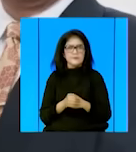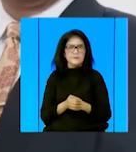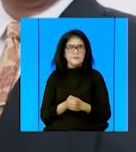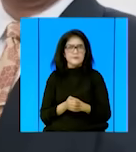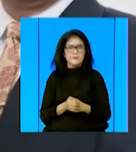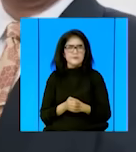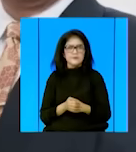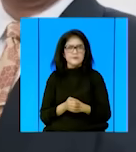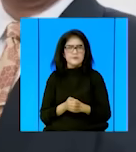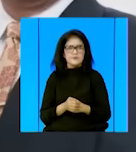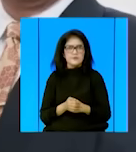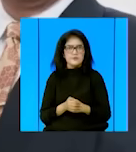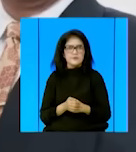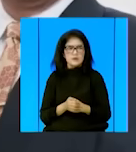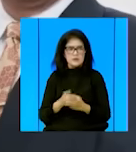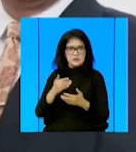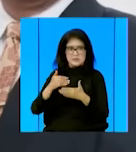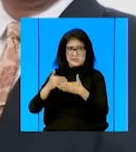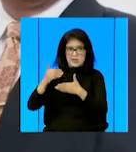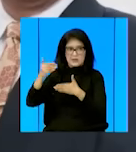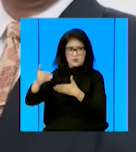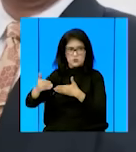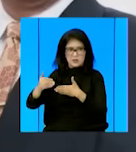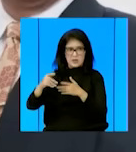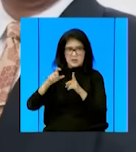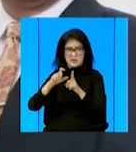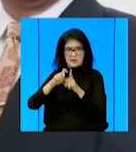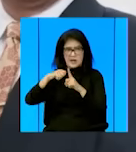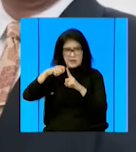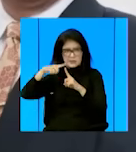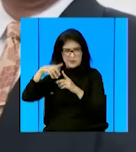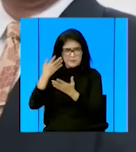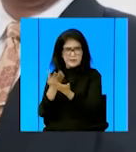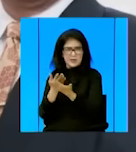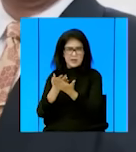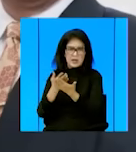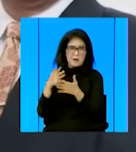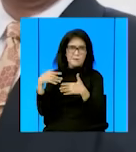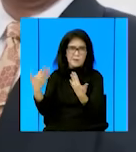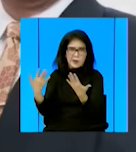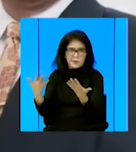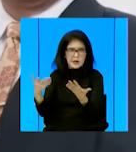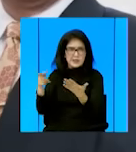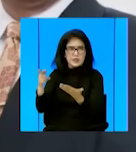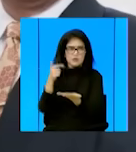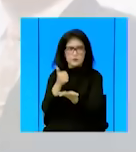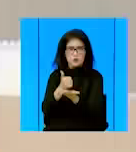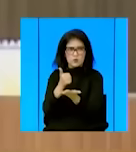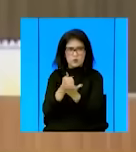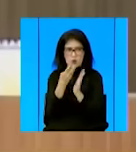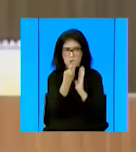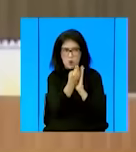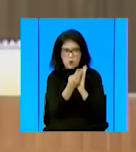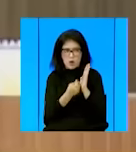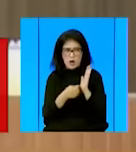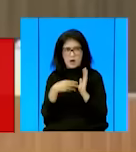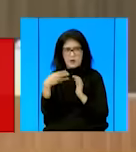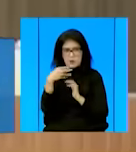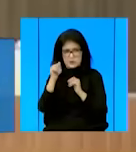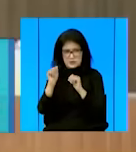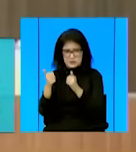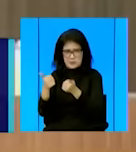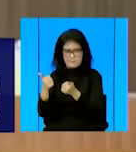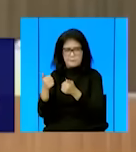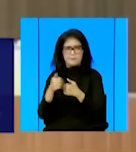Hasyim menandatangani surat pernyataan sanggup menanggung CAT secara finansial. Satu, teradu